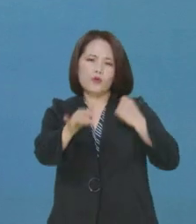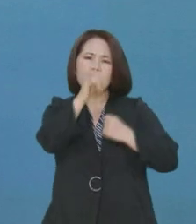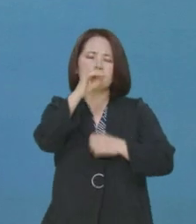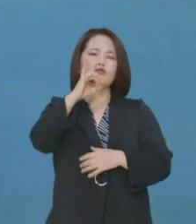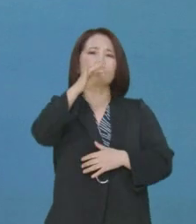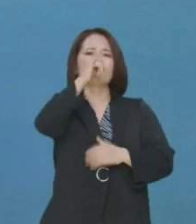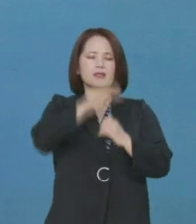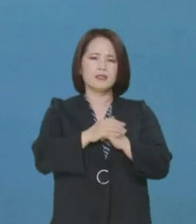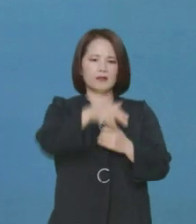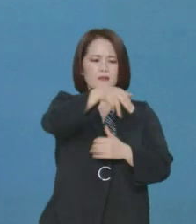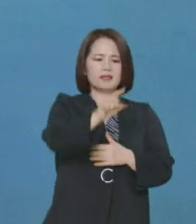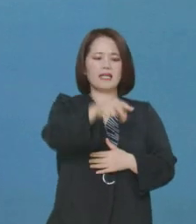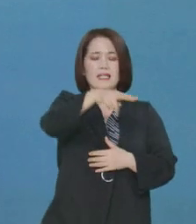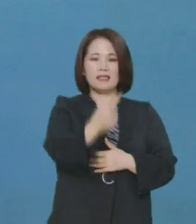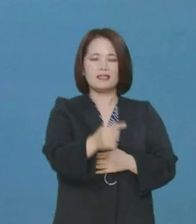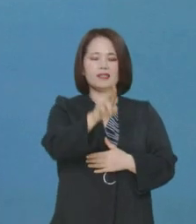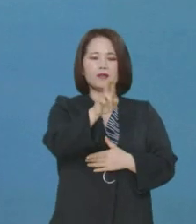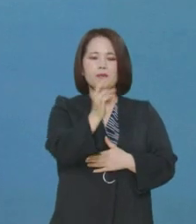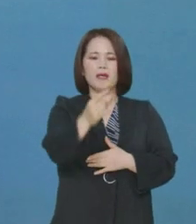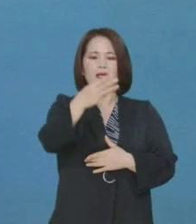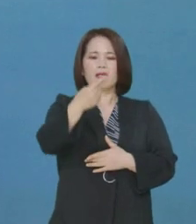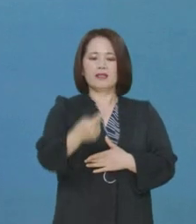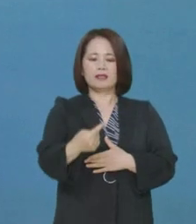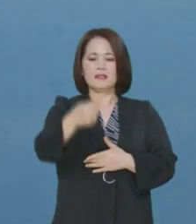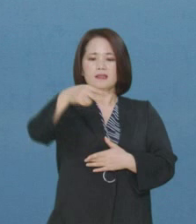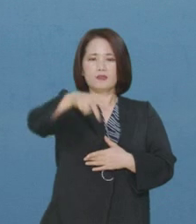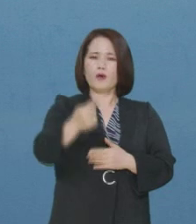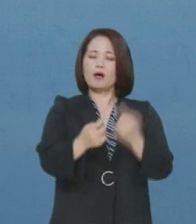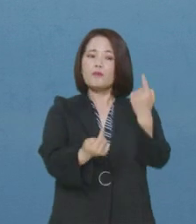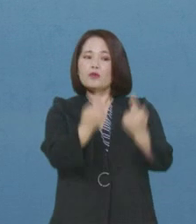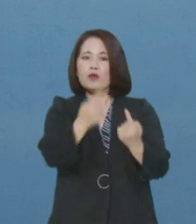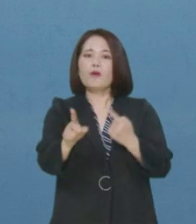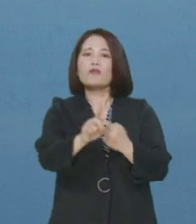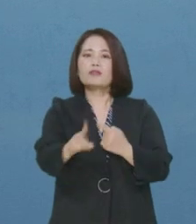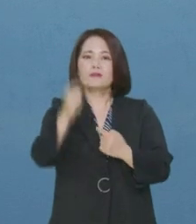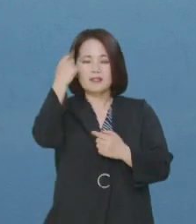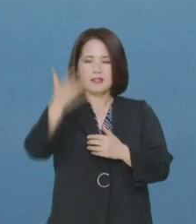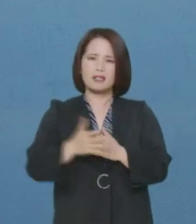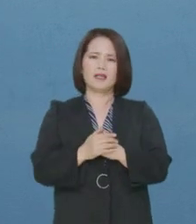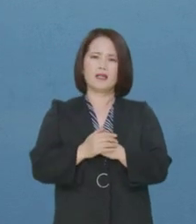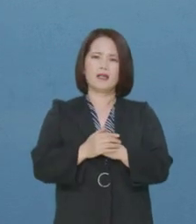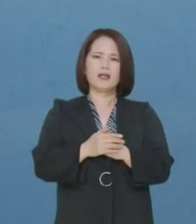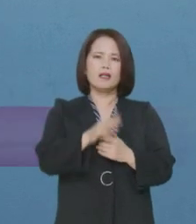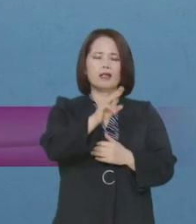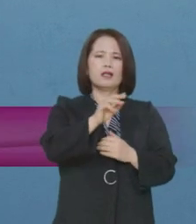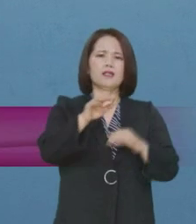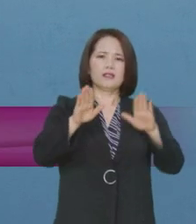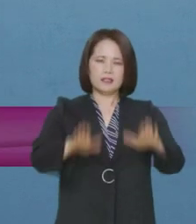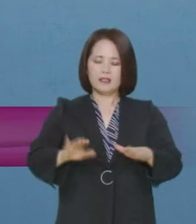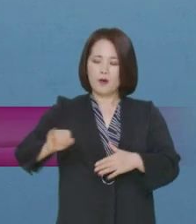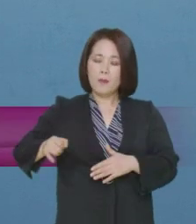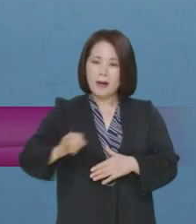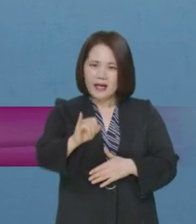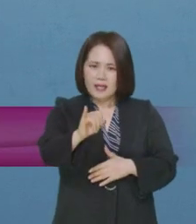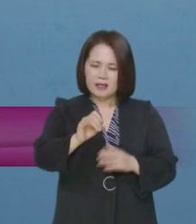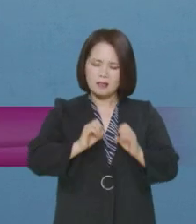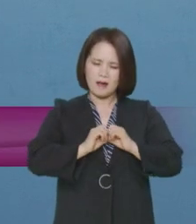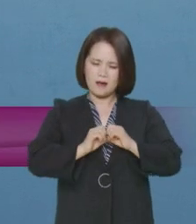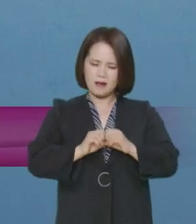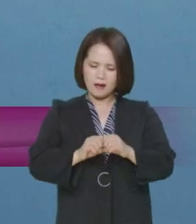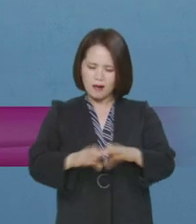사스 남의 리스와 비교했을 때는 어떻습니까 에 w q 가 내놓은 그 신종 코로나 바이러스 전파